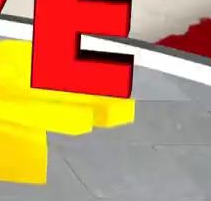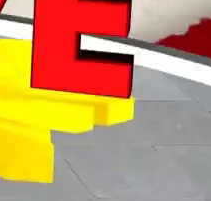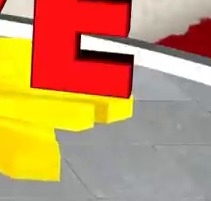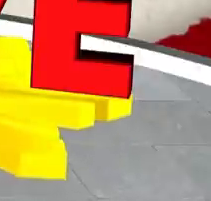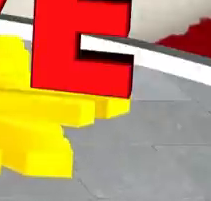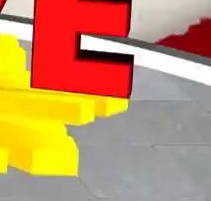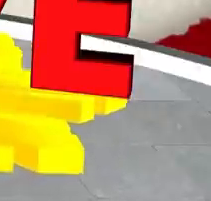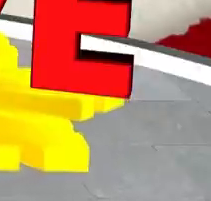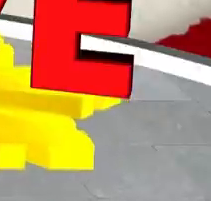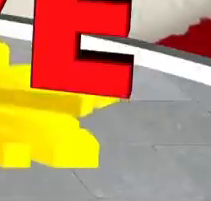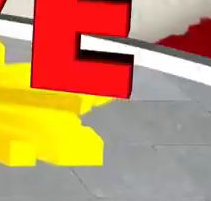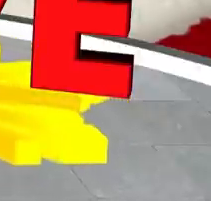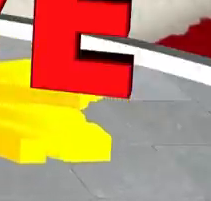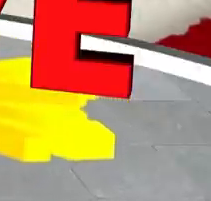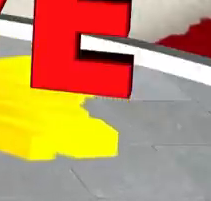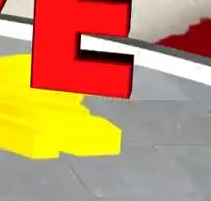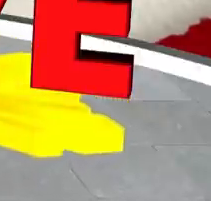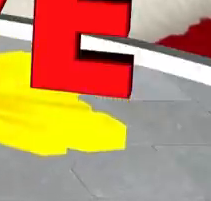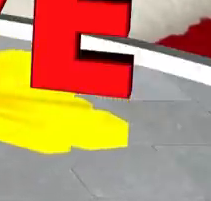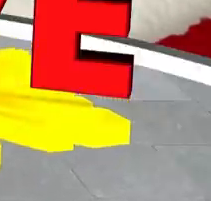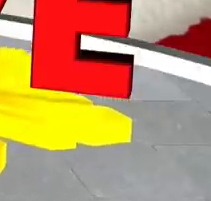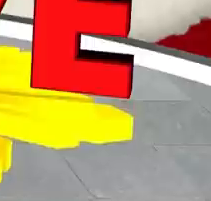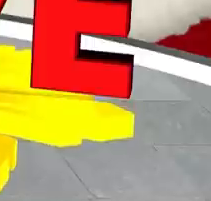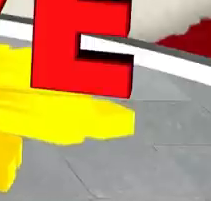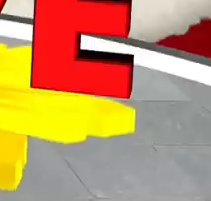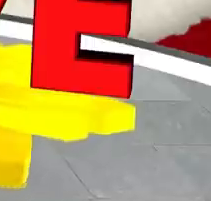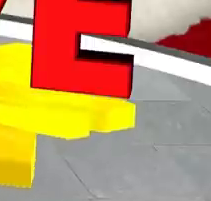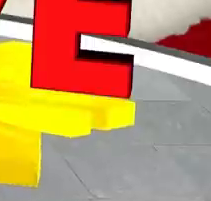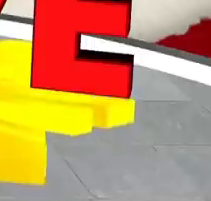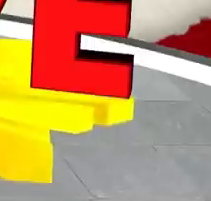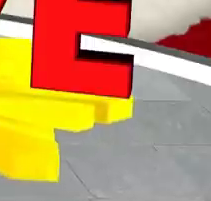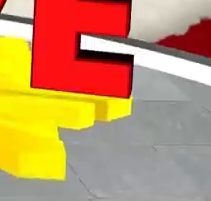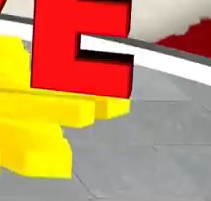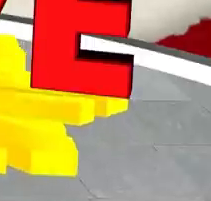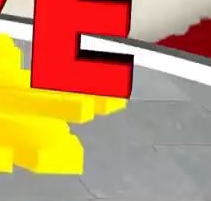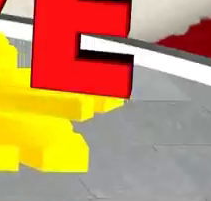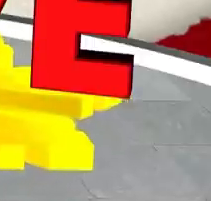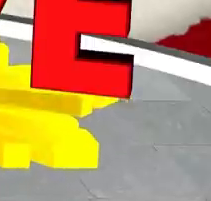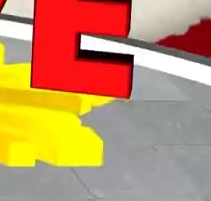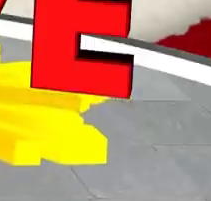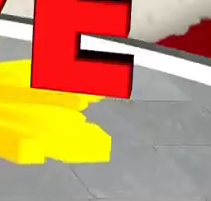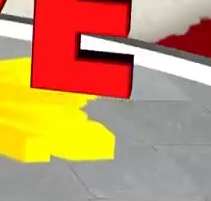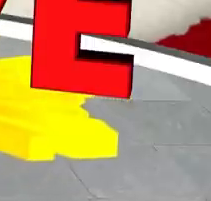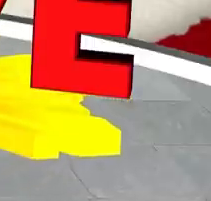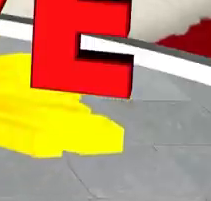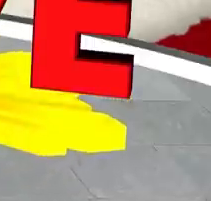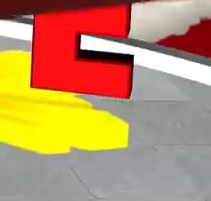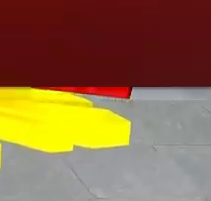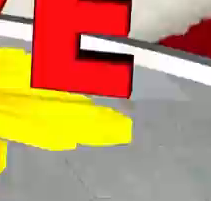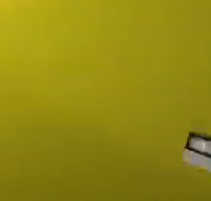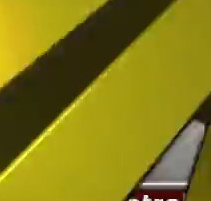Jr. Ang kanyang plano at plataforma sa kampanya serye ni Mike Navalio.